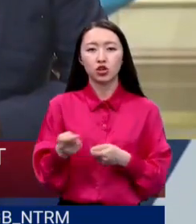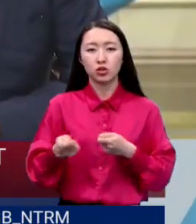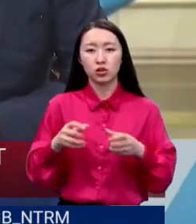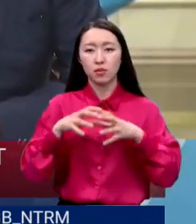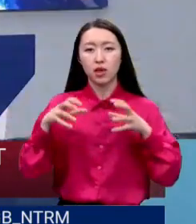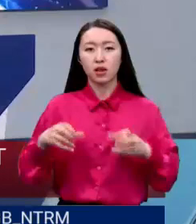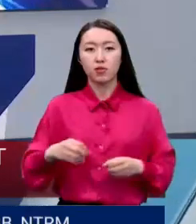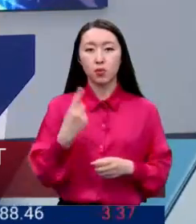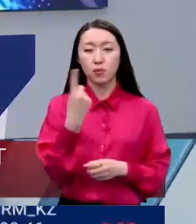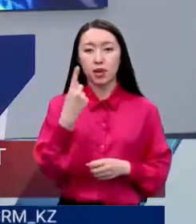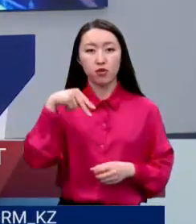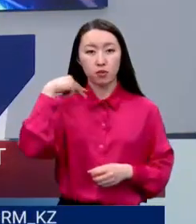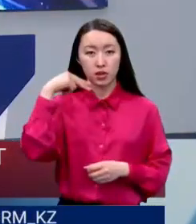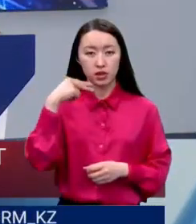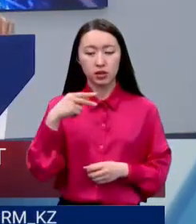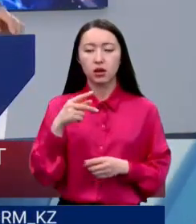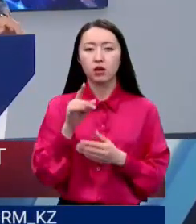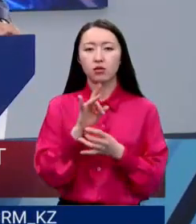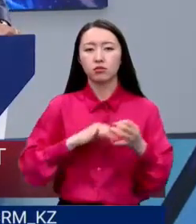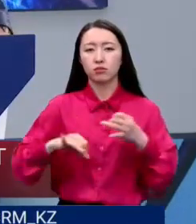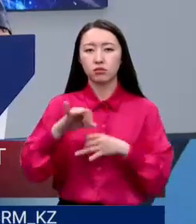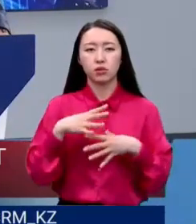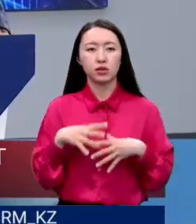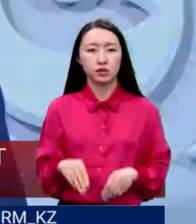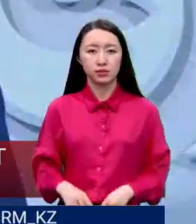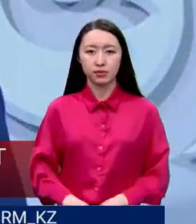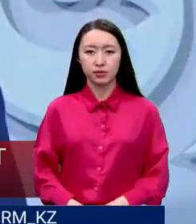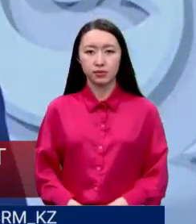на повестке не рассматривается, сообщил Канат Мусин.